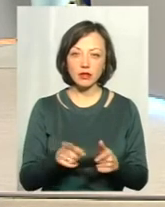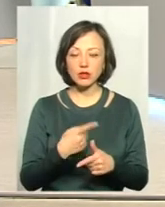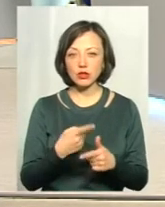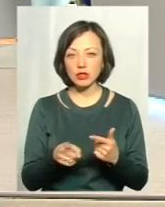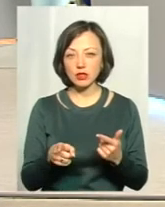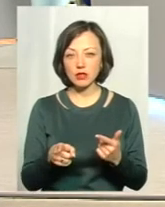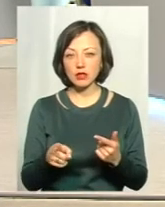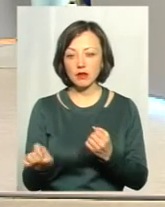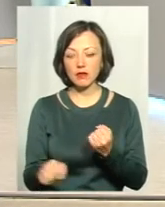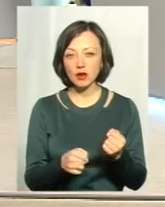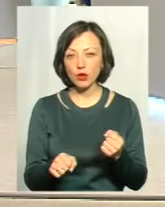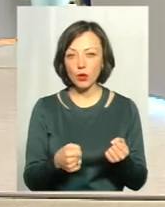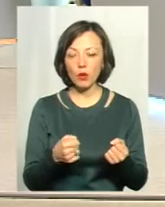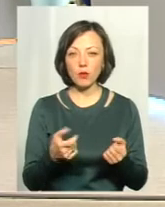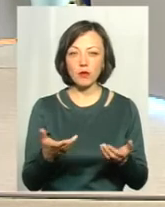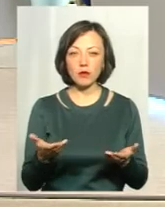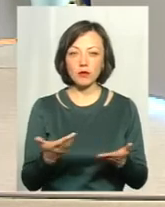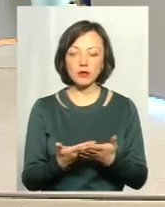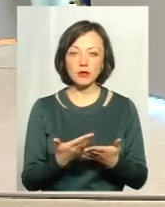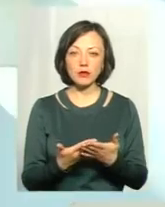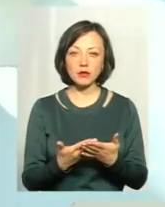наприклад, двірником замітали.